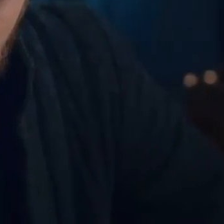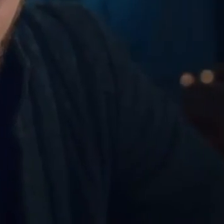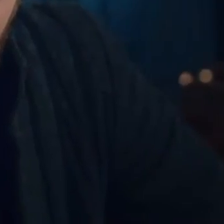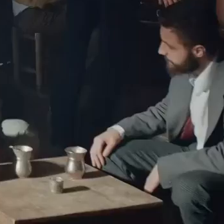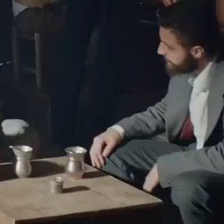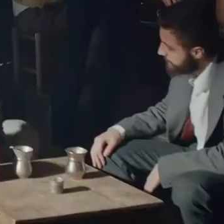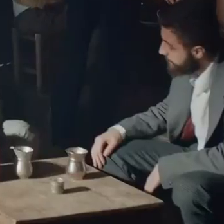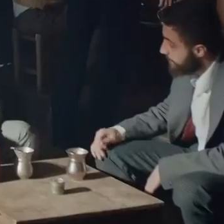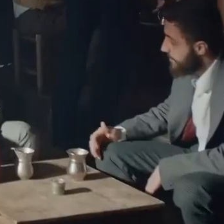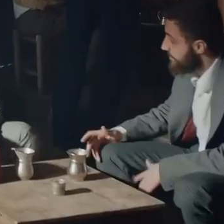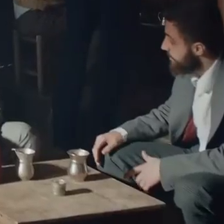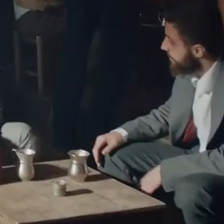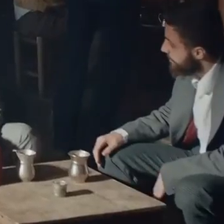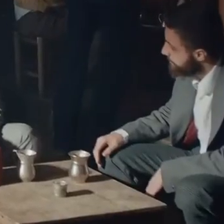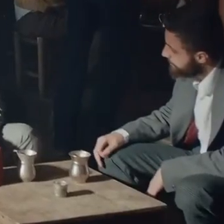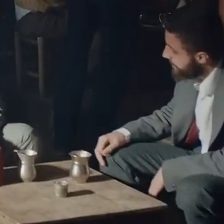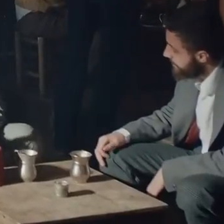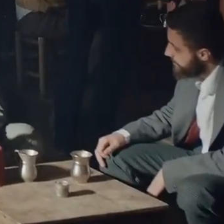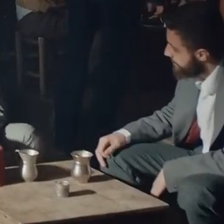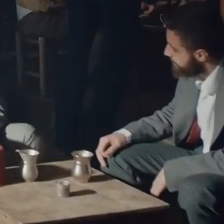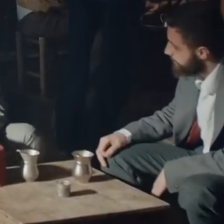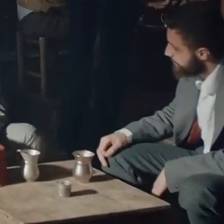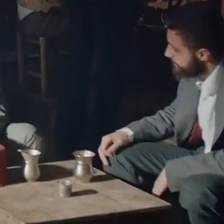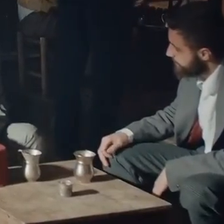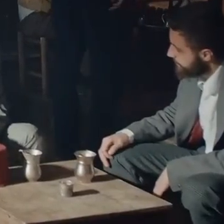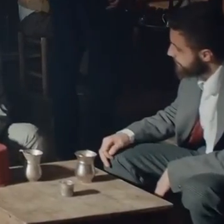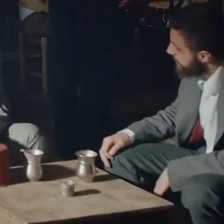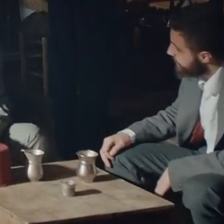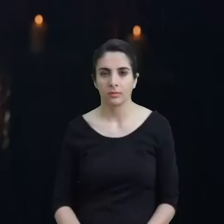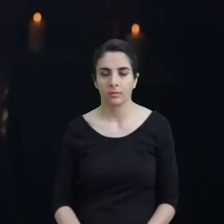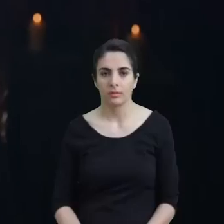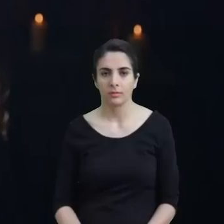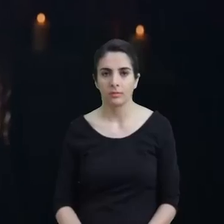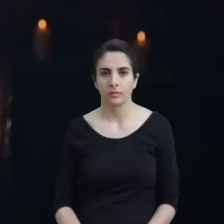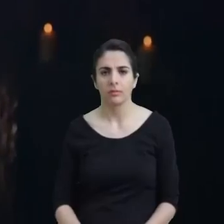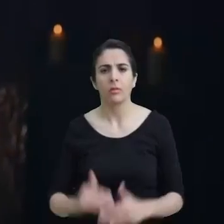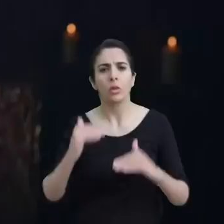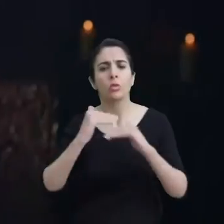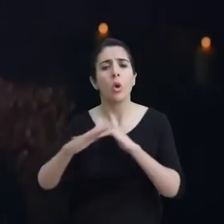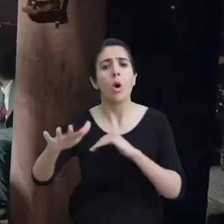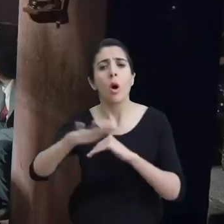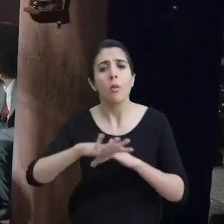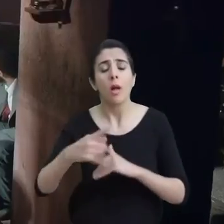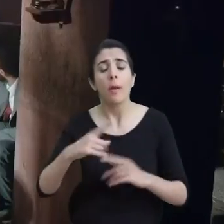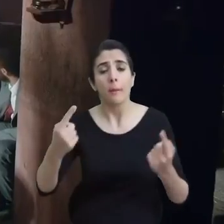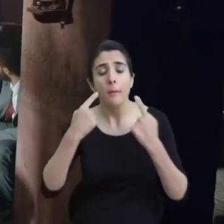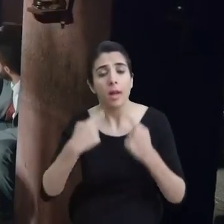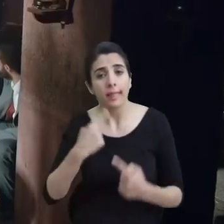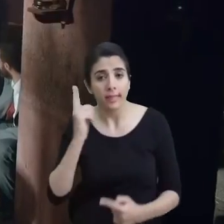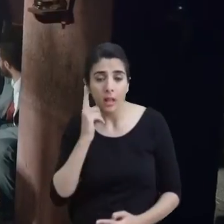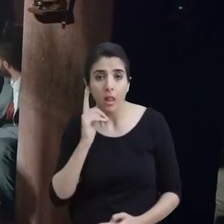Cemil'e bakıp kafa salladı ve kalktı. Gerisinde kalan tezgahta semaverden duman tütüyor. Ey ümmeti Muhammed, beni